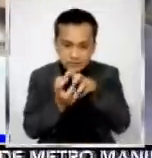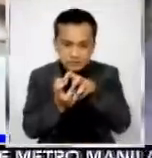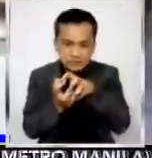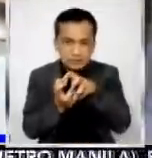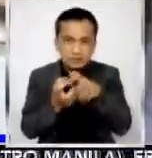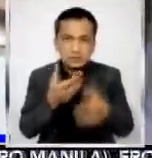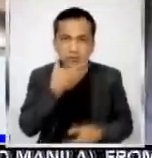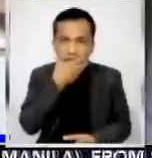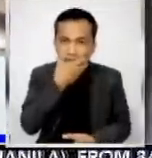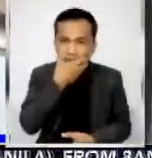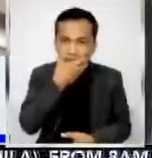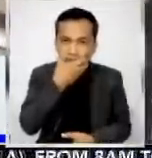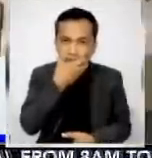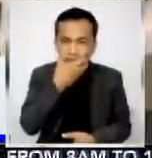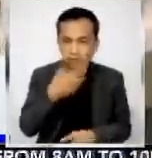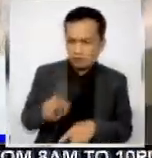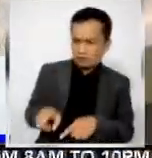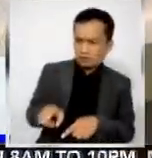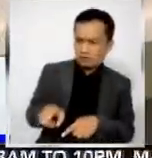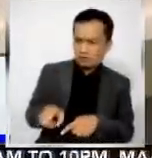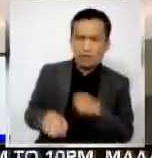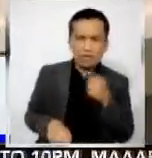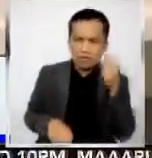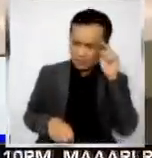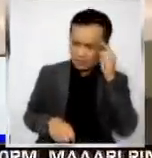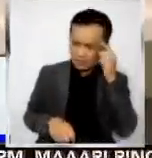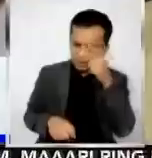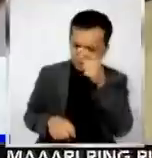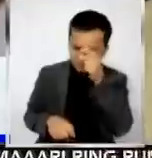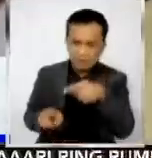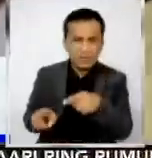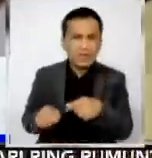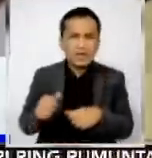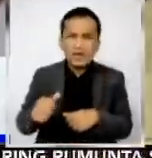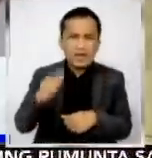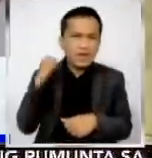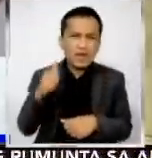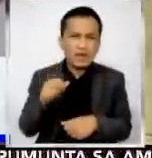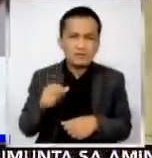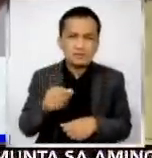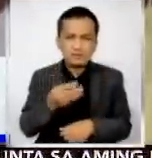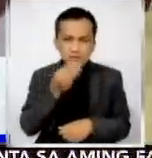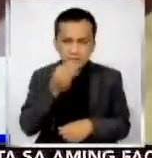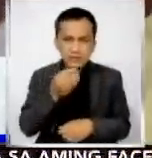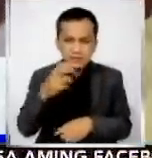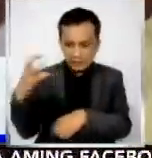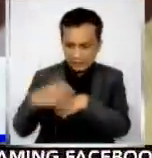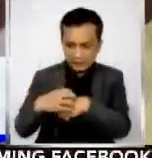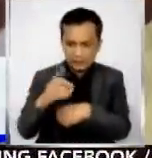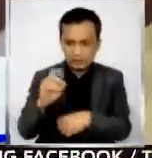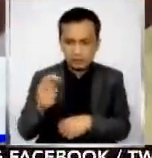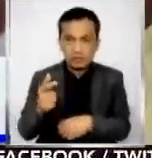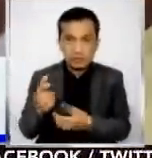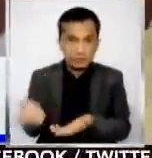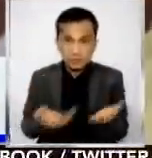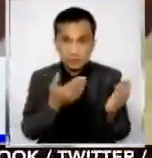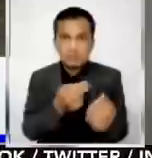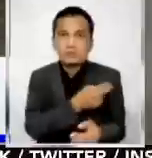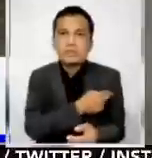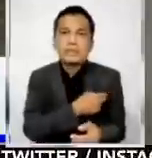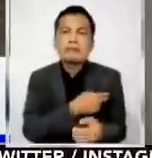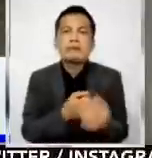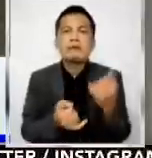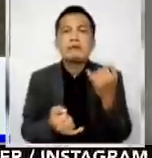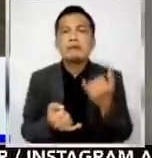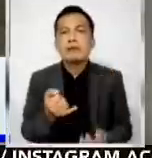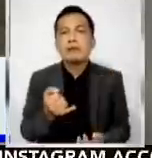raw sila noon pero itinanggi raw ng bata na nakagat siya ng aso at nang dali na nga si Paul sa ospital. Doon na raw nila nakumpirma